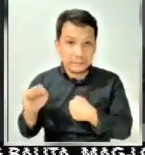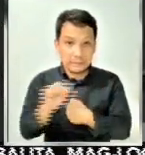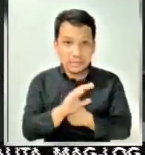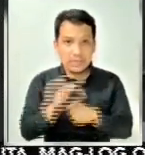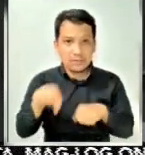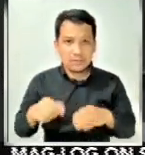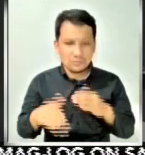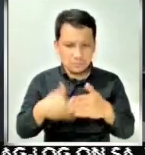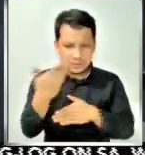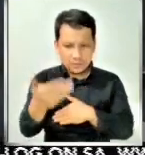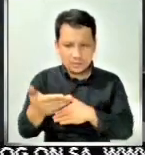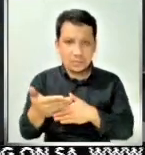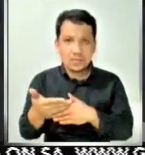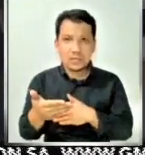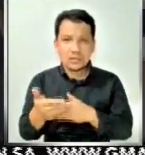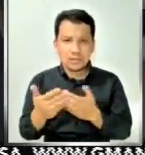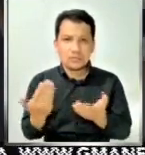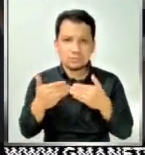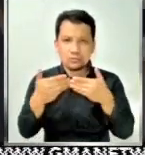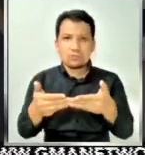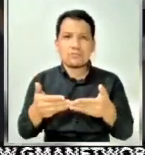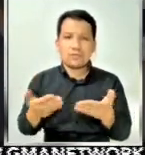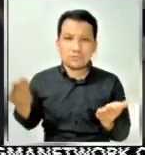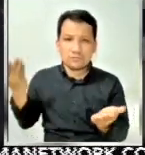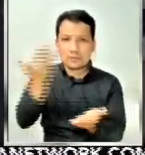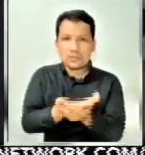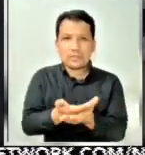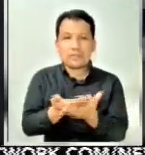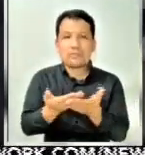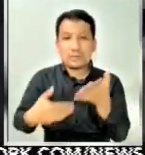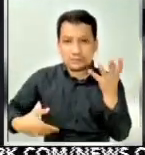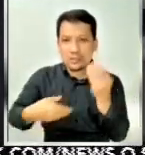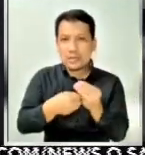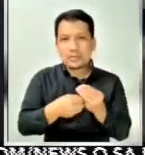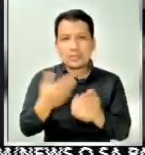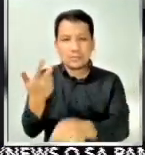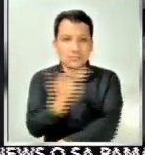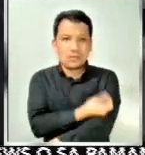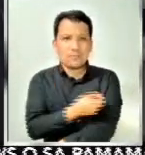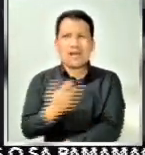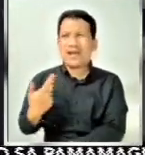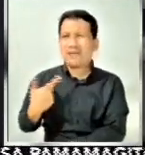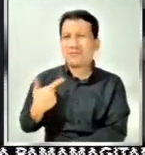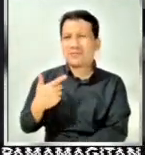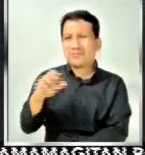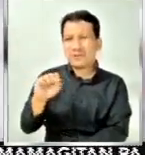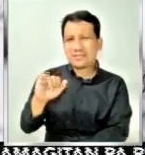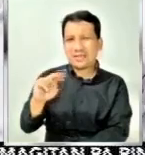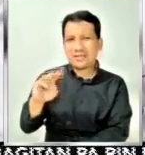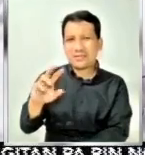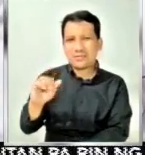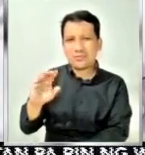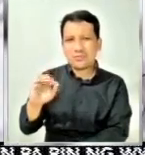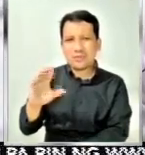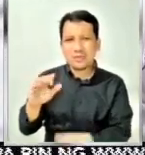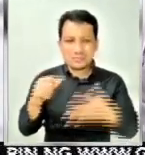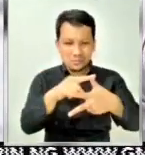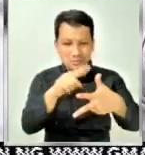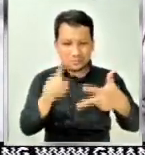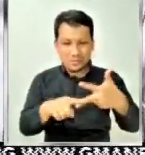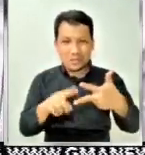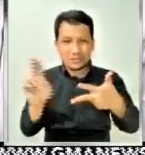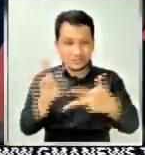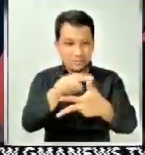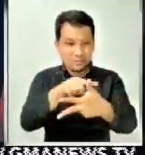pag dumating na uli yung ibang bakuna. Meron tayong ilang Sinovac pa, bumaba na kami doon sa may mga comorbid. Paubos na rin ang supply